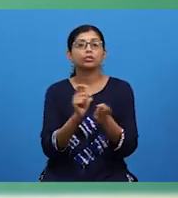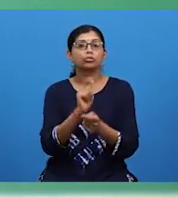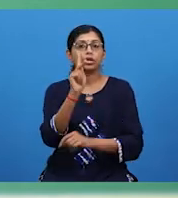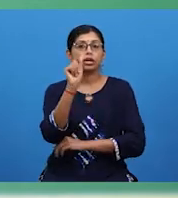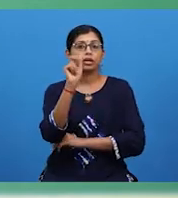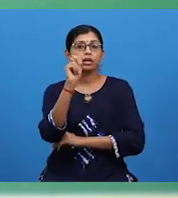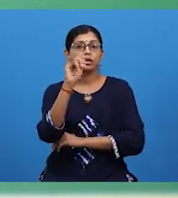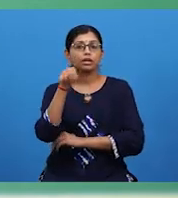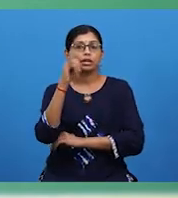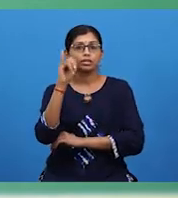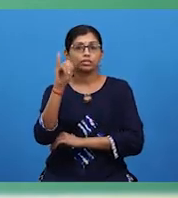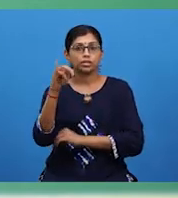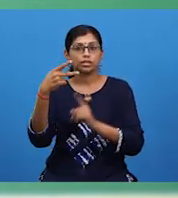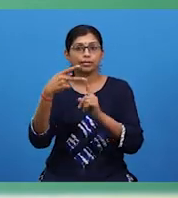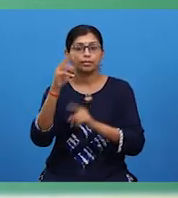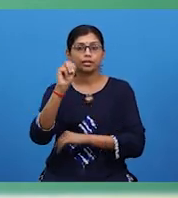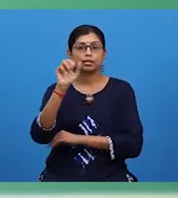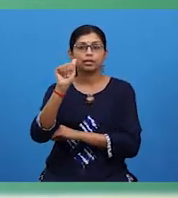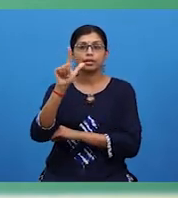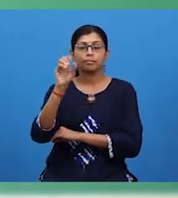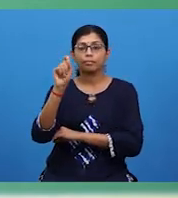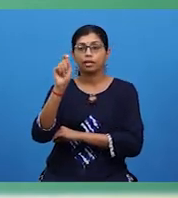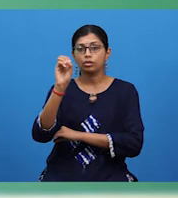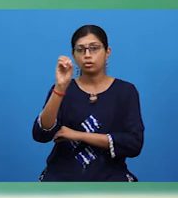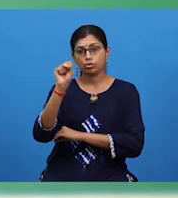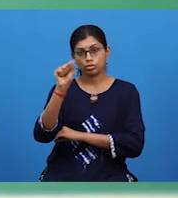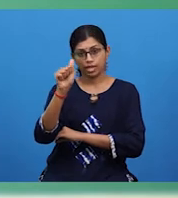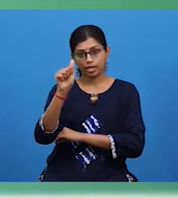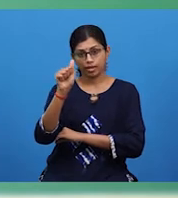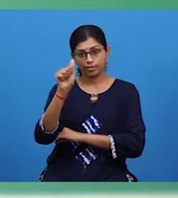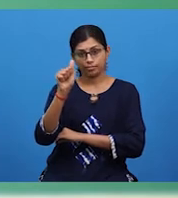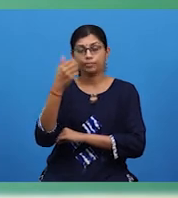Selepas mulut, makanan akan memasuki ke esofagus.